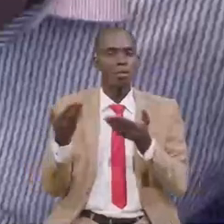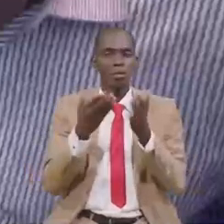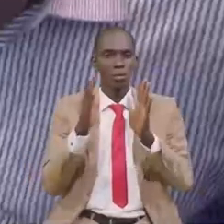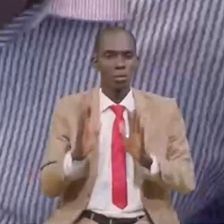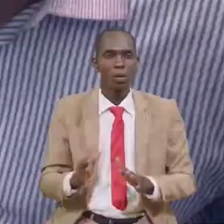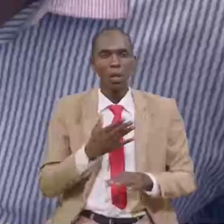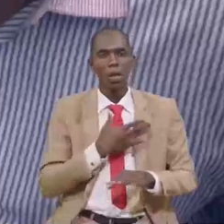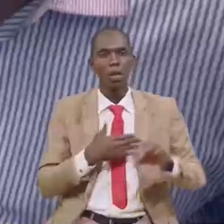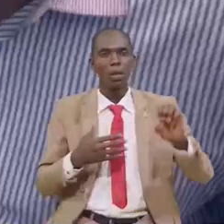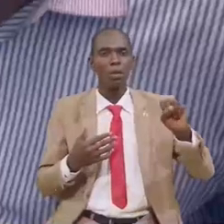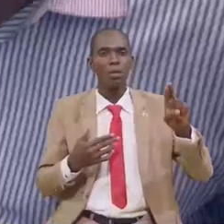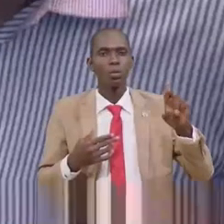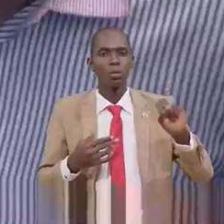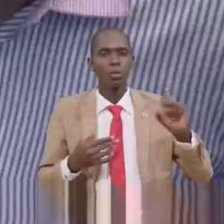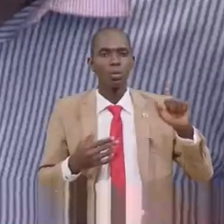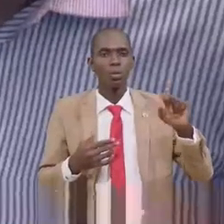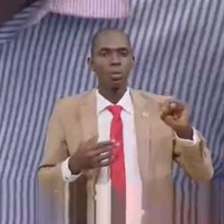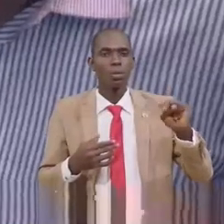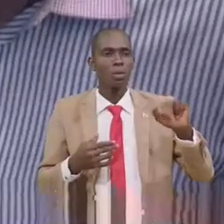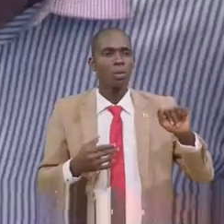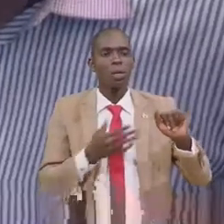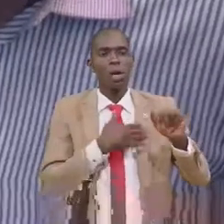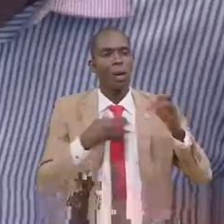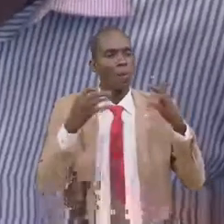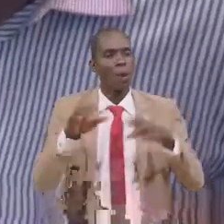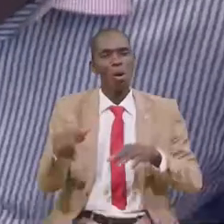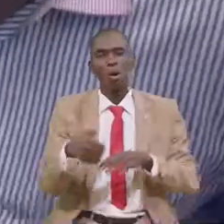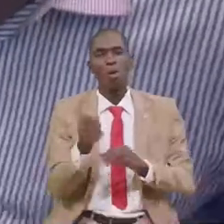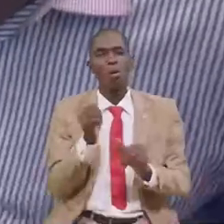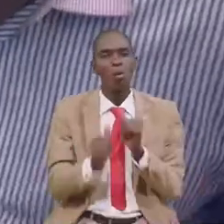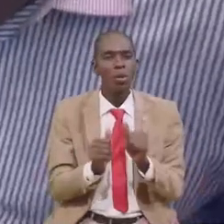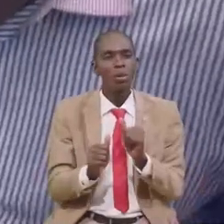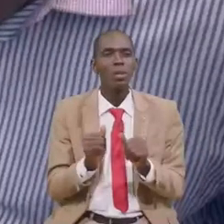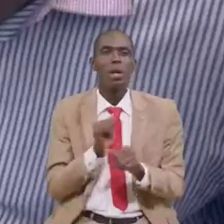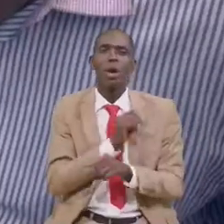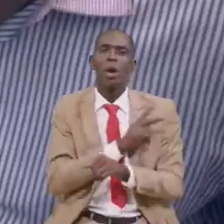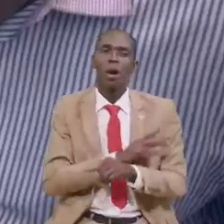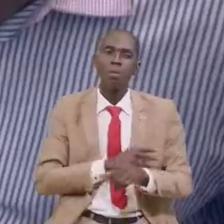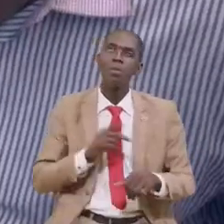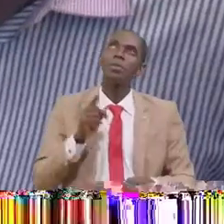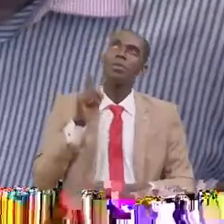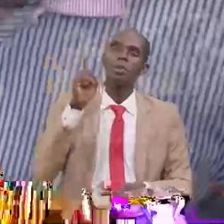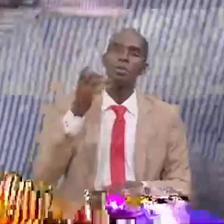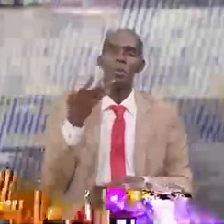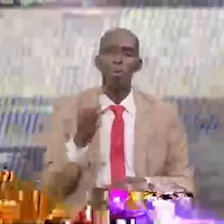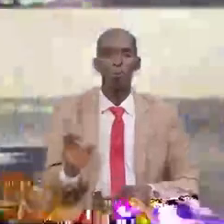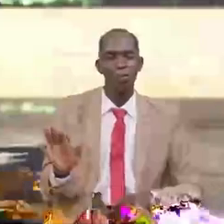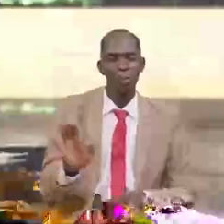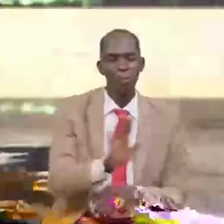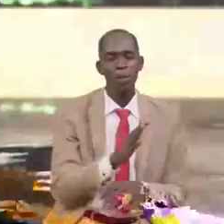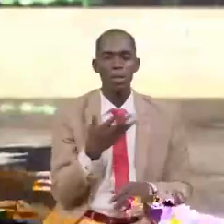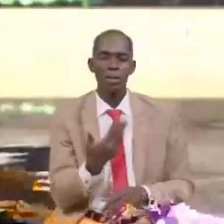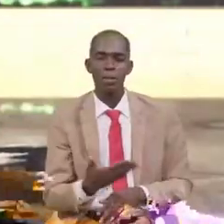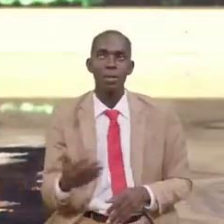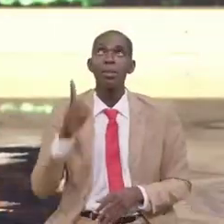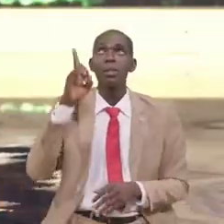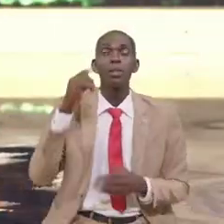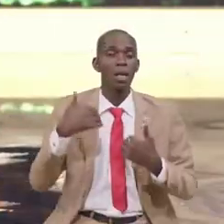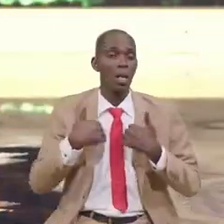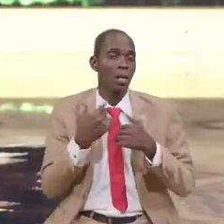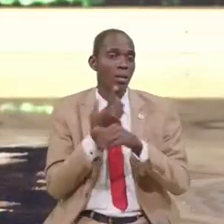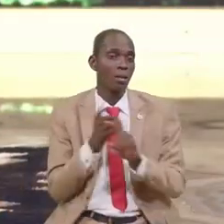Suzanne et plusieurs autres, ils ont fait quoi? Qu'ils l'assistaient de leur bien. Il les a délivrés, il les